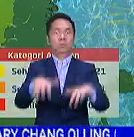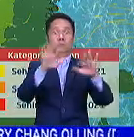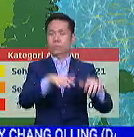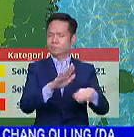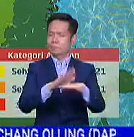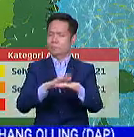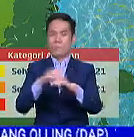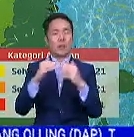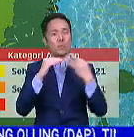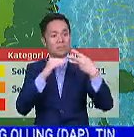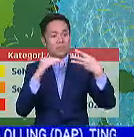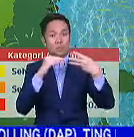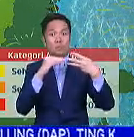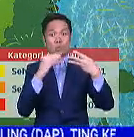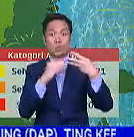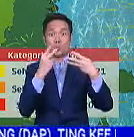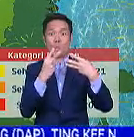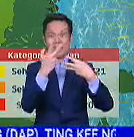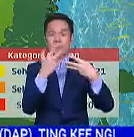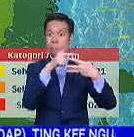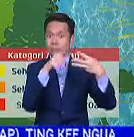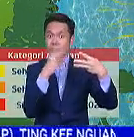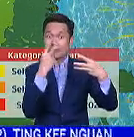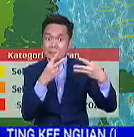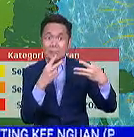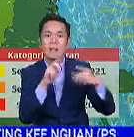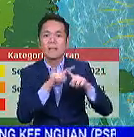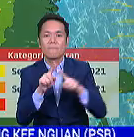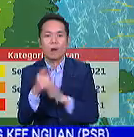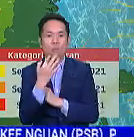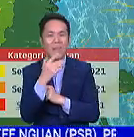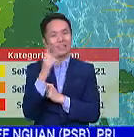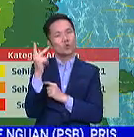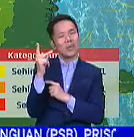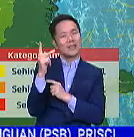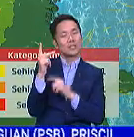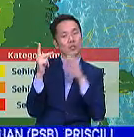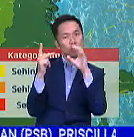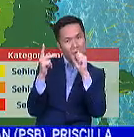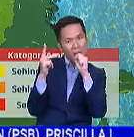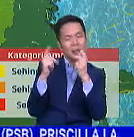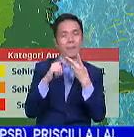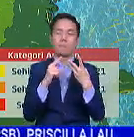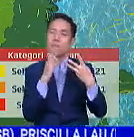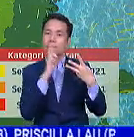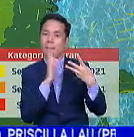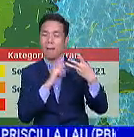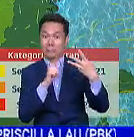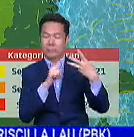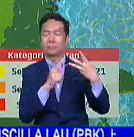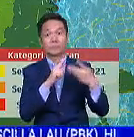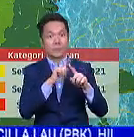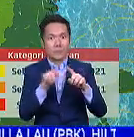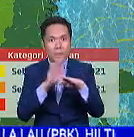kategori pertama kedua dan juga ketiga seperti yang telah ditandakan dengan warna kuning jingga dan juga merah ini di mana